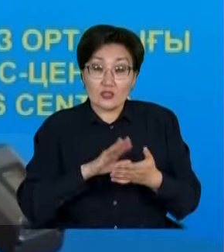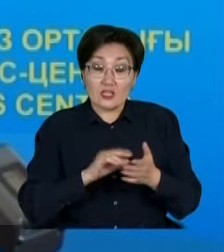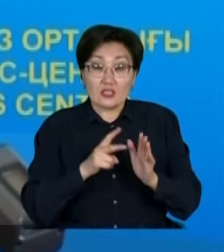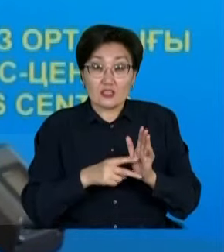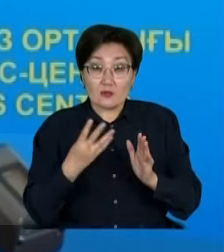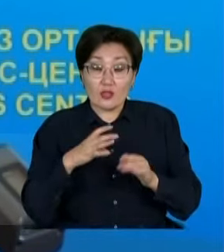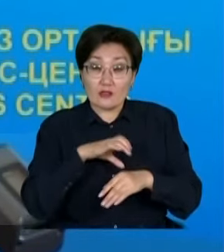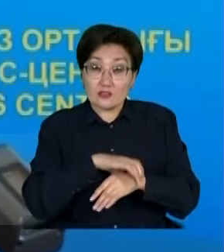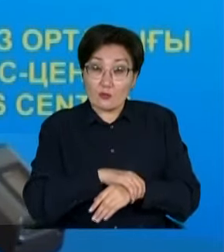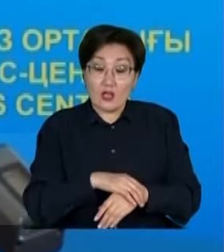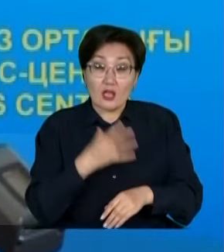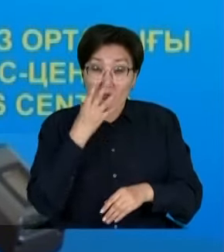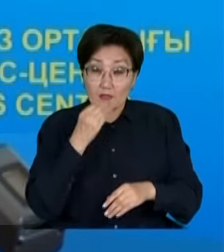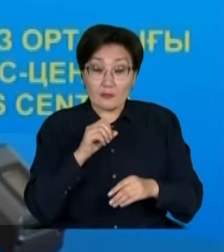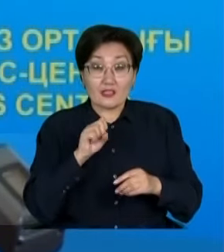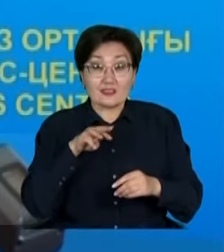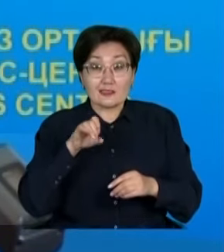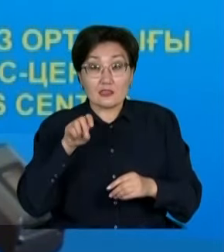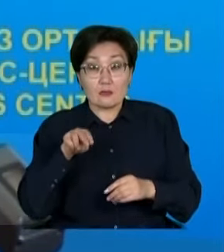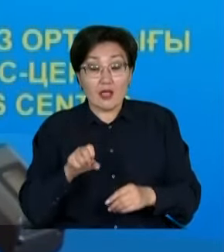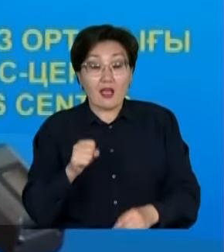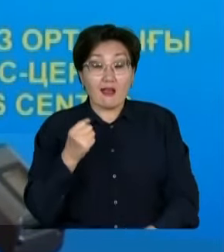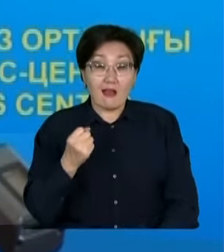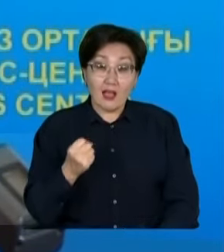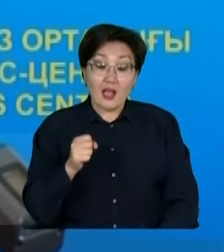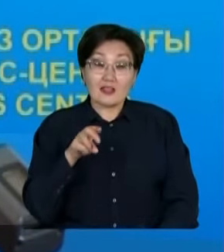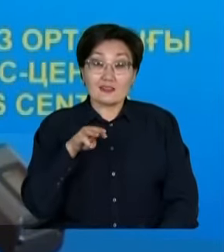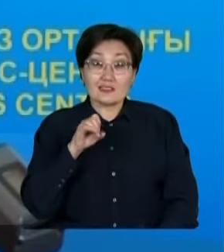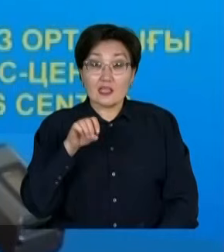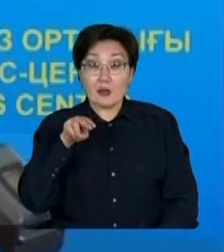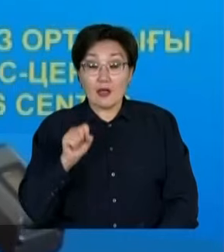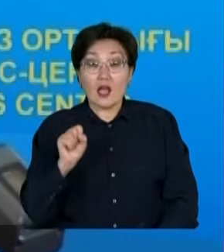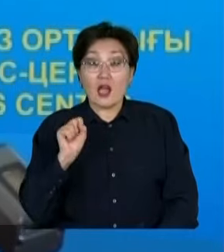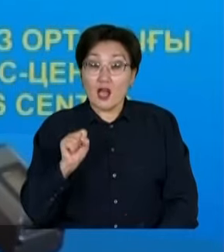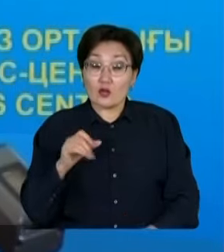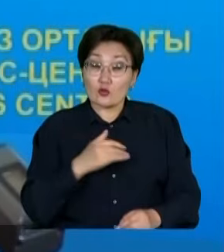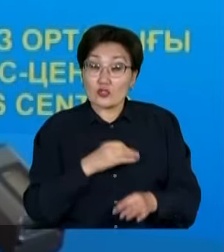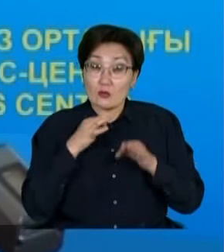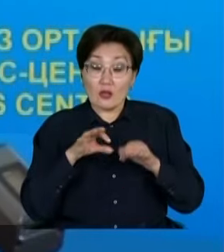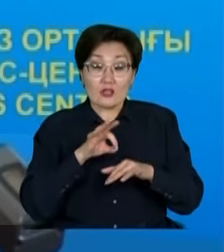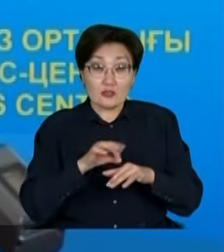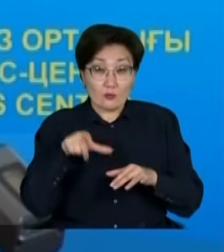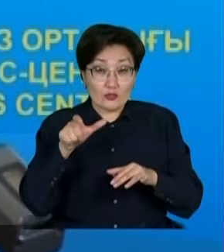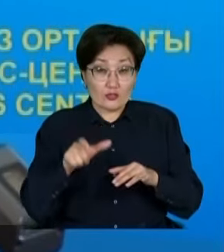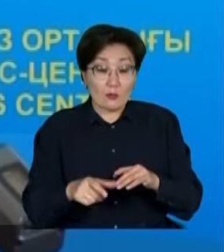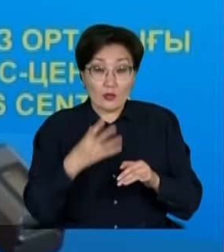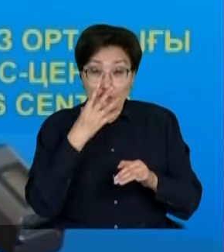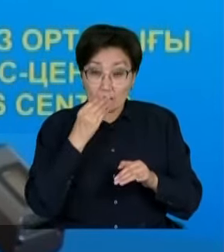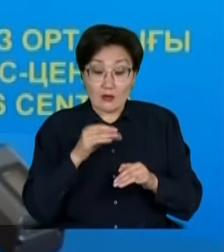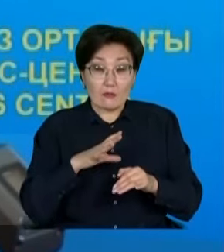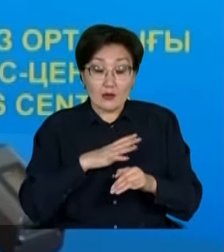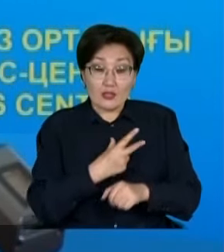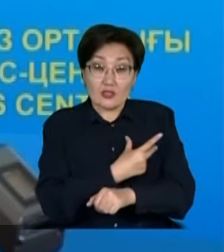74 случая гриппа типа А, H3N2. Хочется отметить, что заболевшие гриппом были не